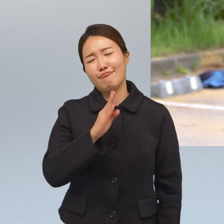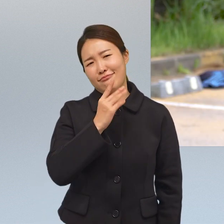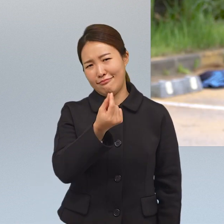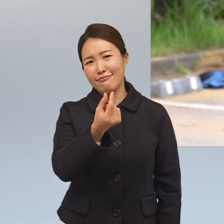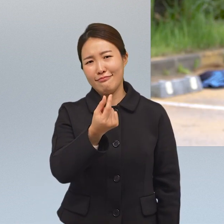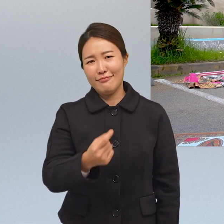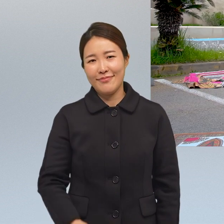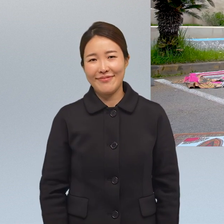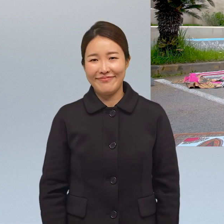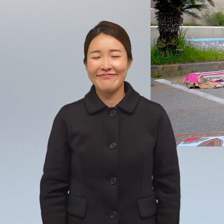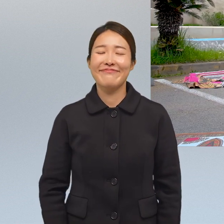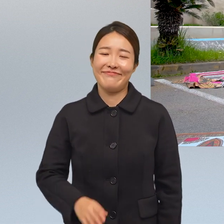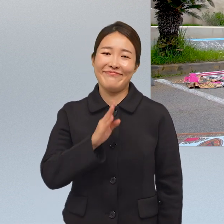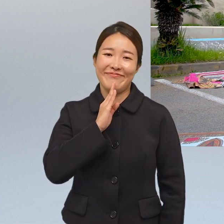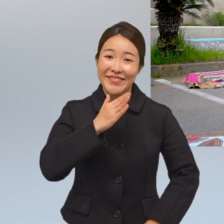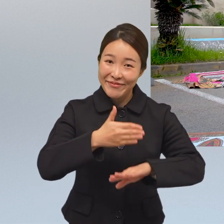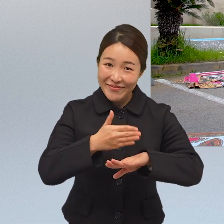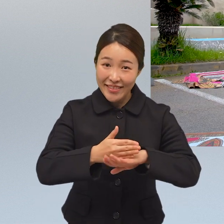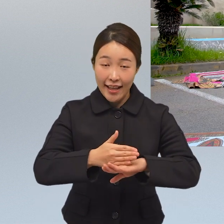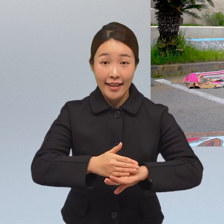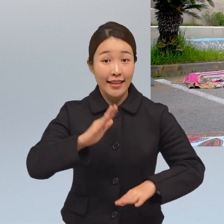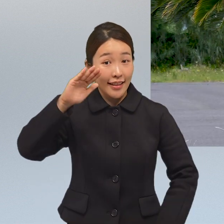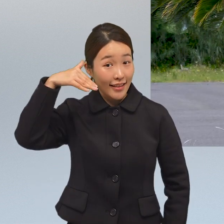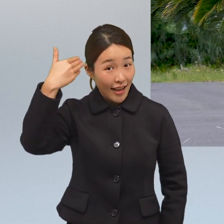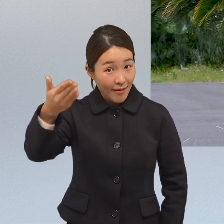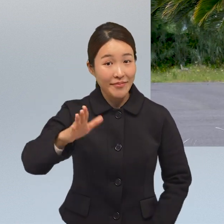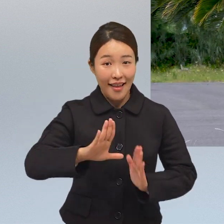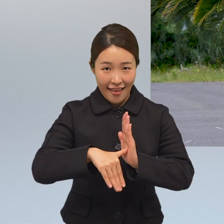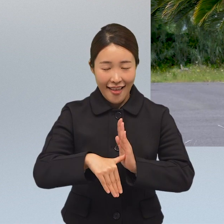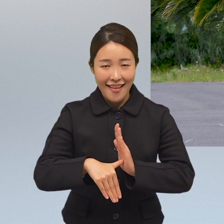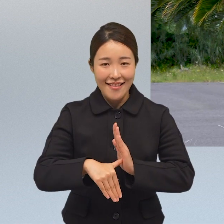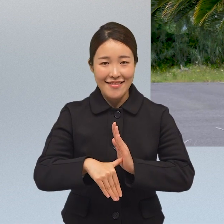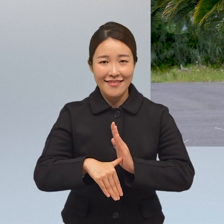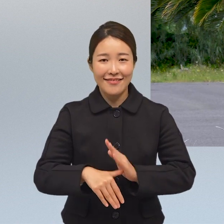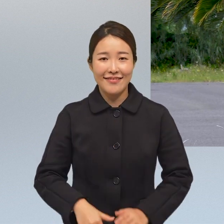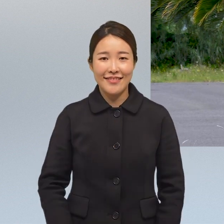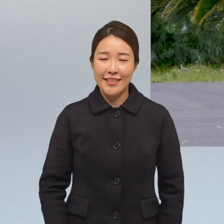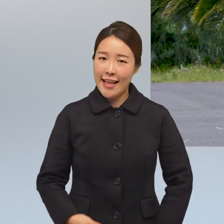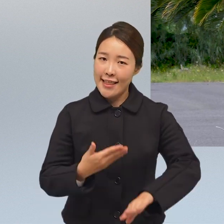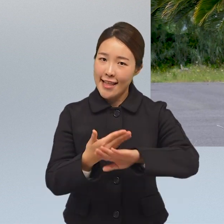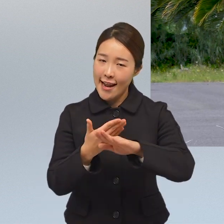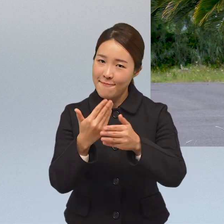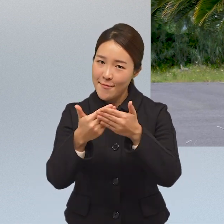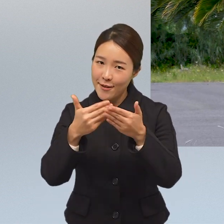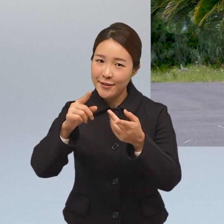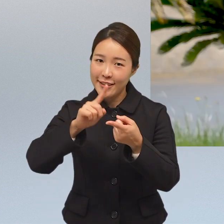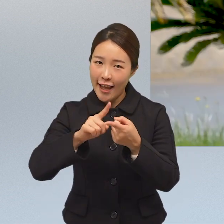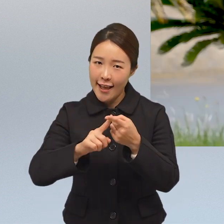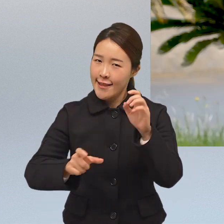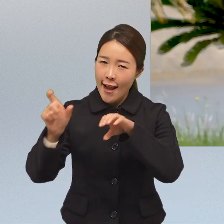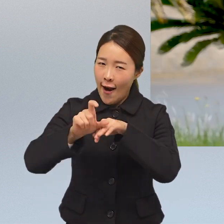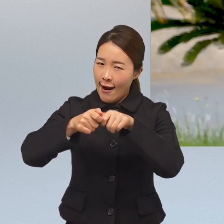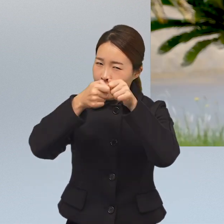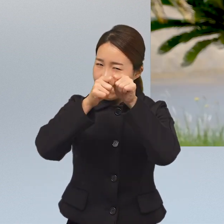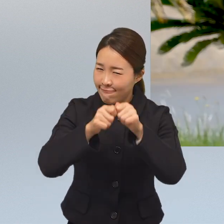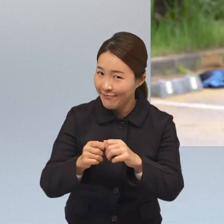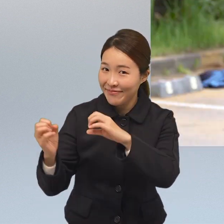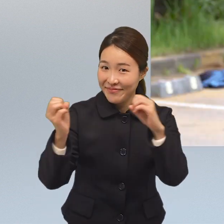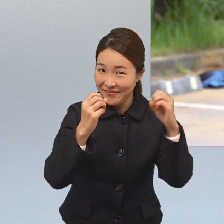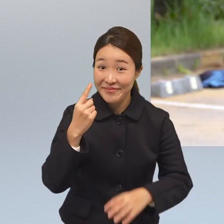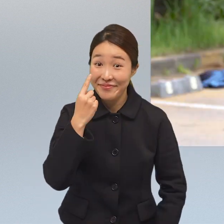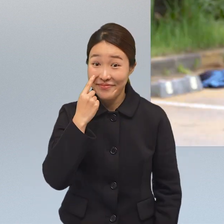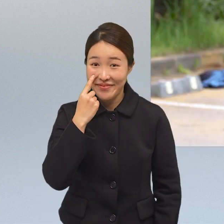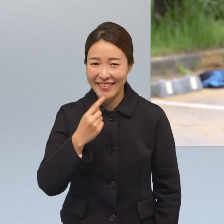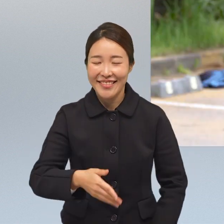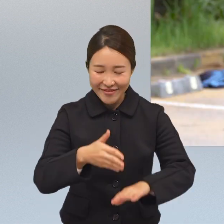해봤습니다. 맞아요. 네. 감사합니다. 그러면 또 이제 다음 시간에 또 다른 미술에 대해서 더 깊은 이야기를